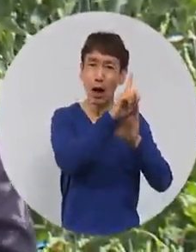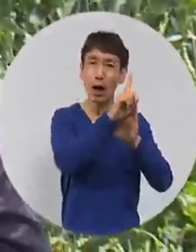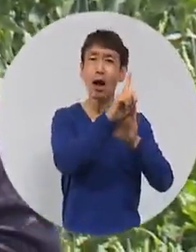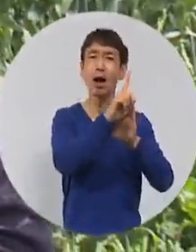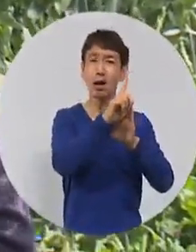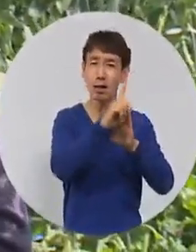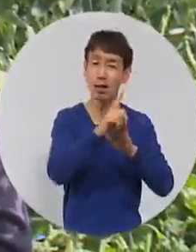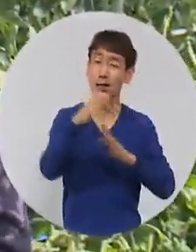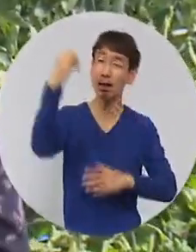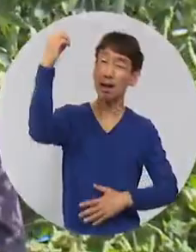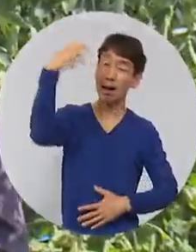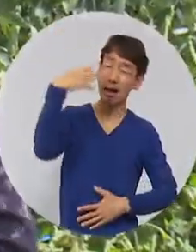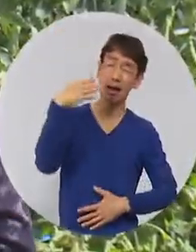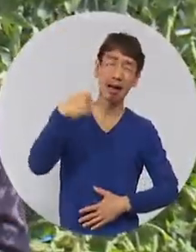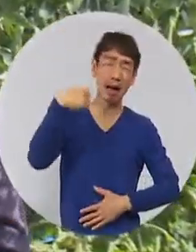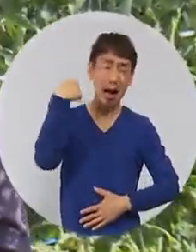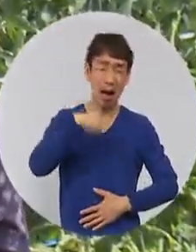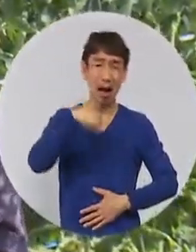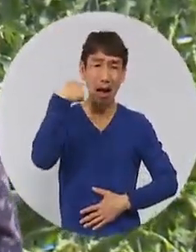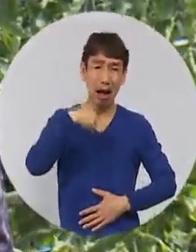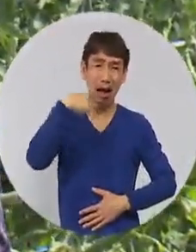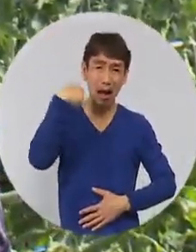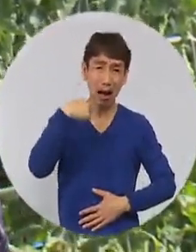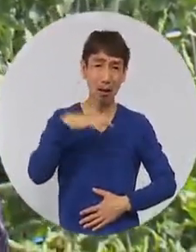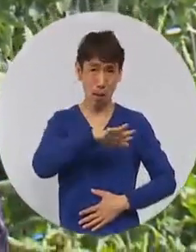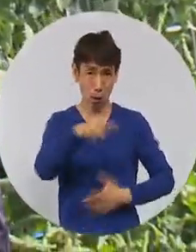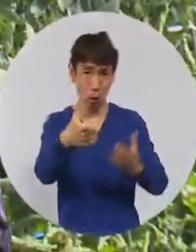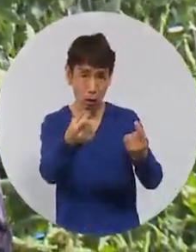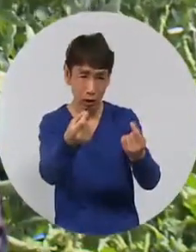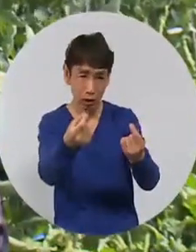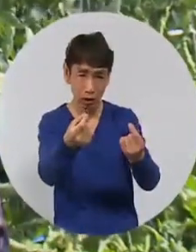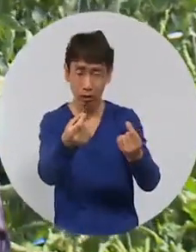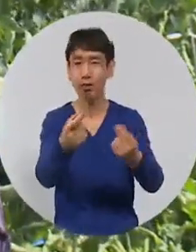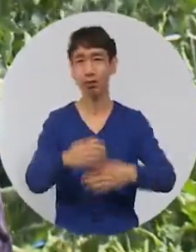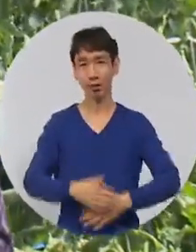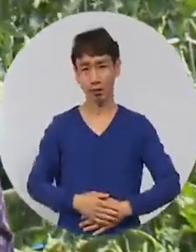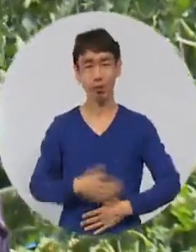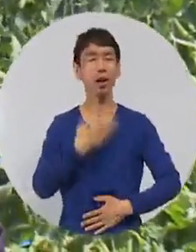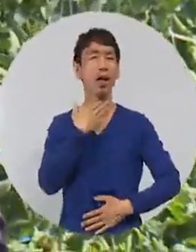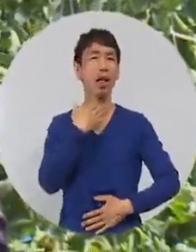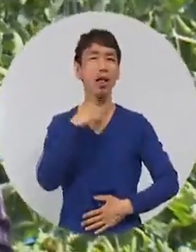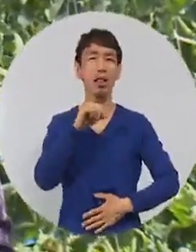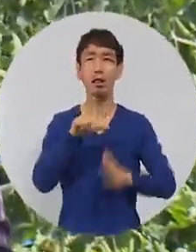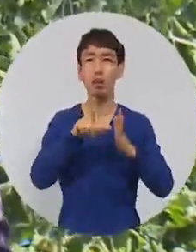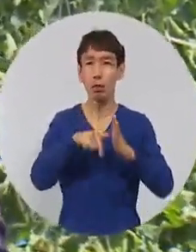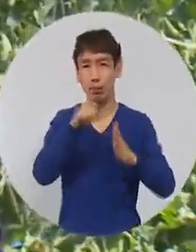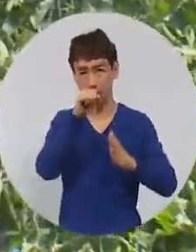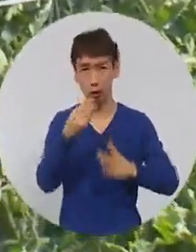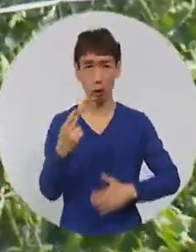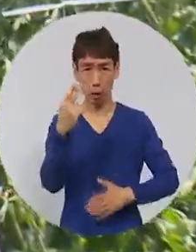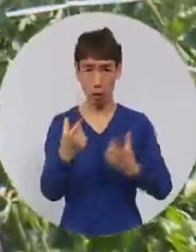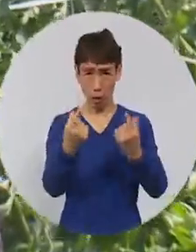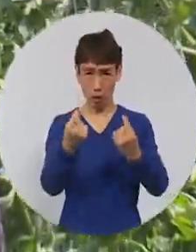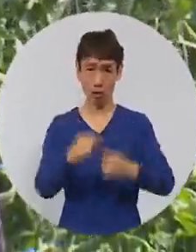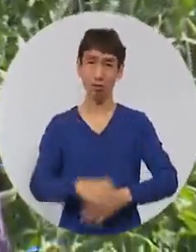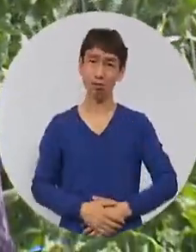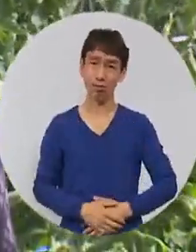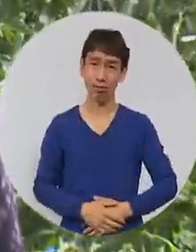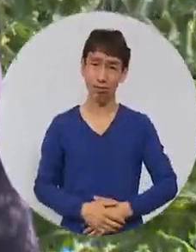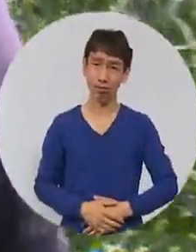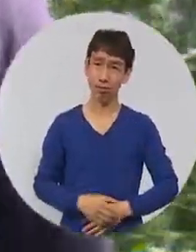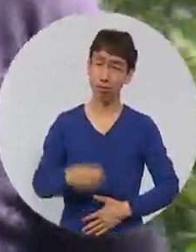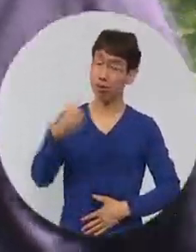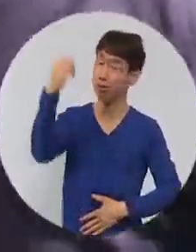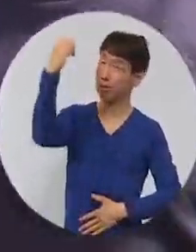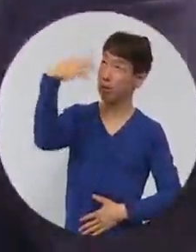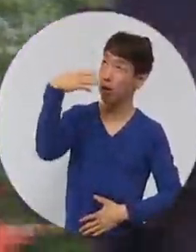いてくるんでしょ、水分欲しがる、そういうのがやはり旬かなと思って、トマトもやっぱそうなんですよ。光線が強